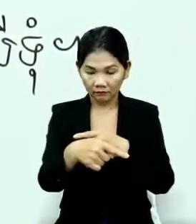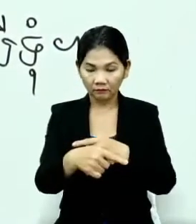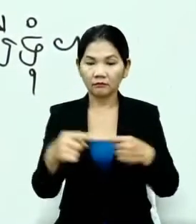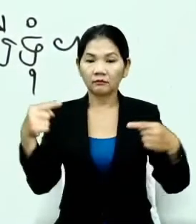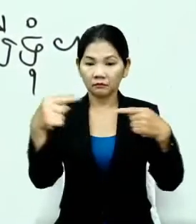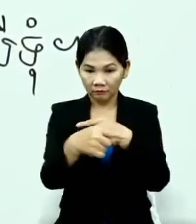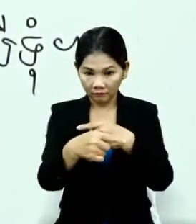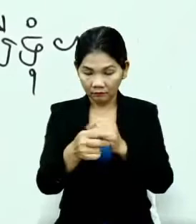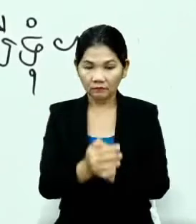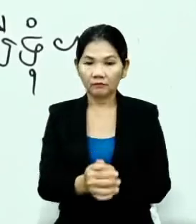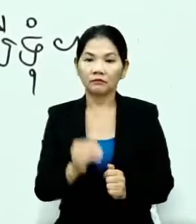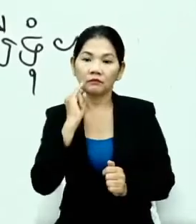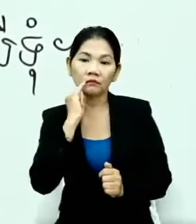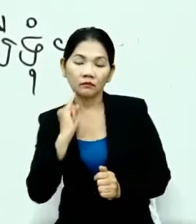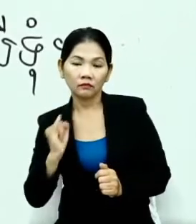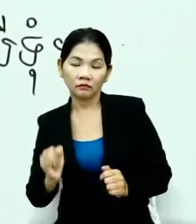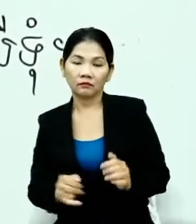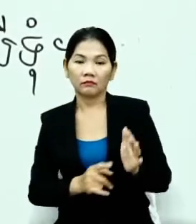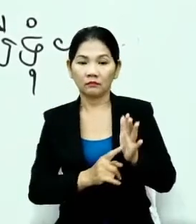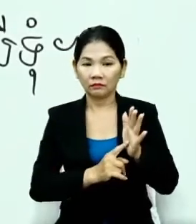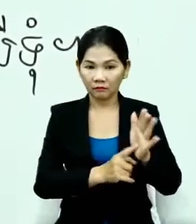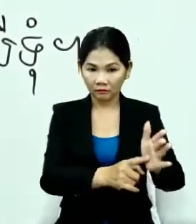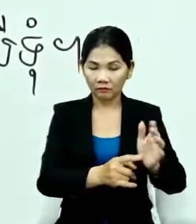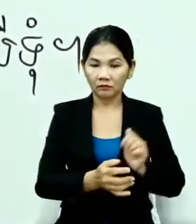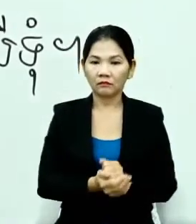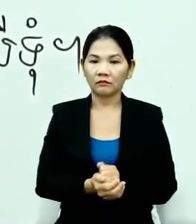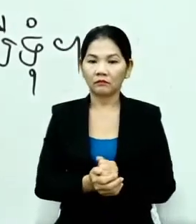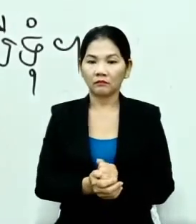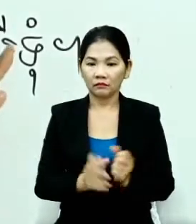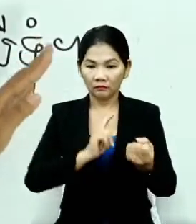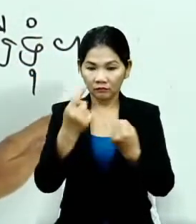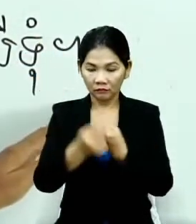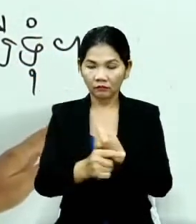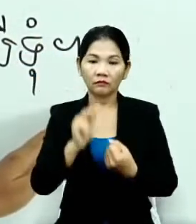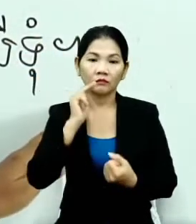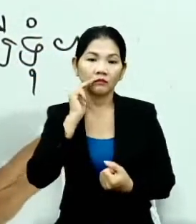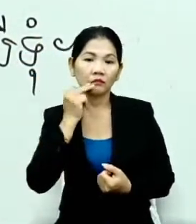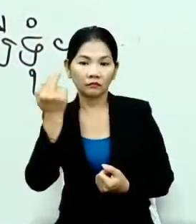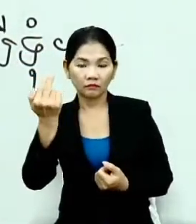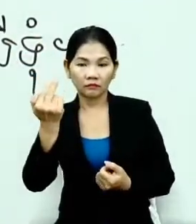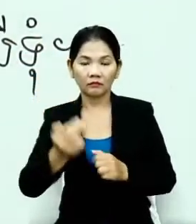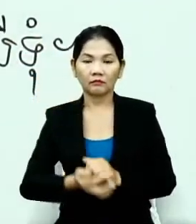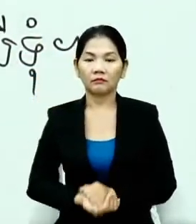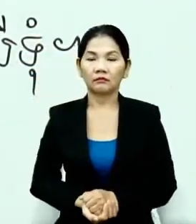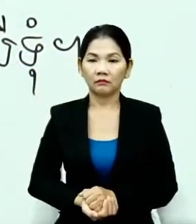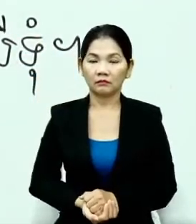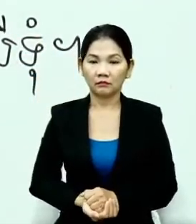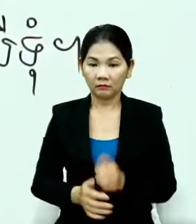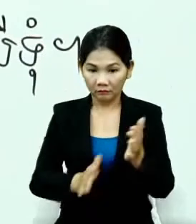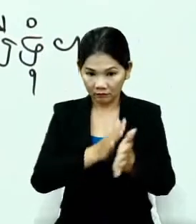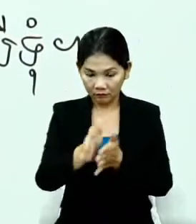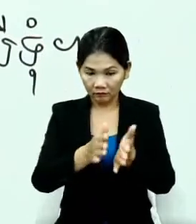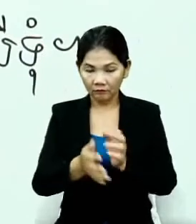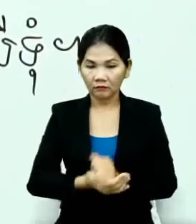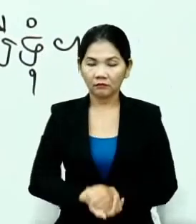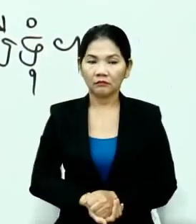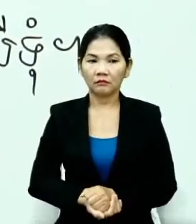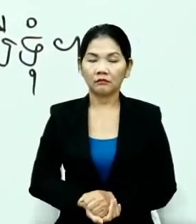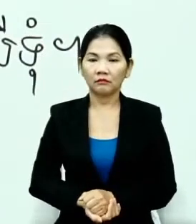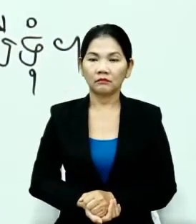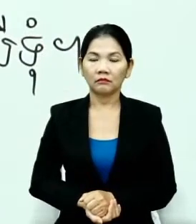chạy ô tì hò phái chờ tùm chà chẳng còn ai được luôn ánh